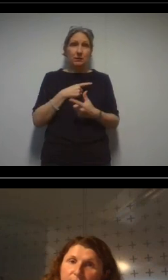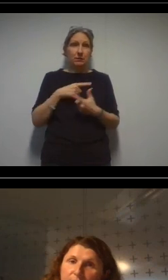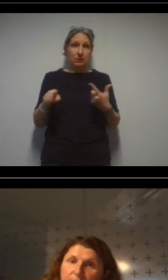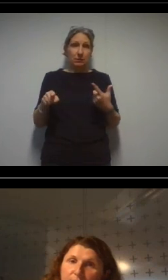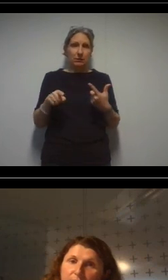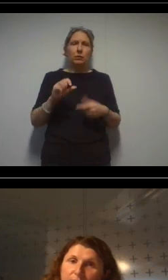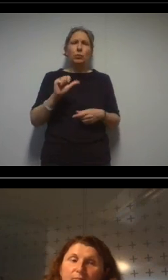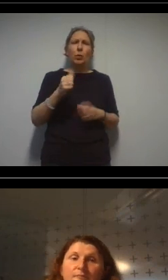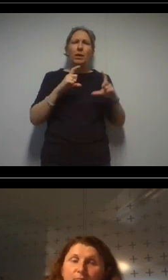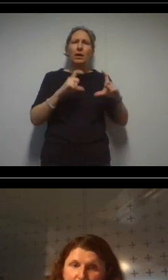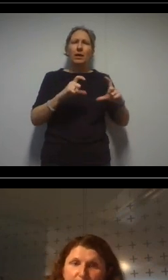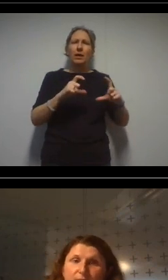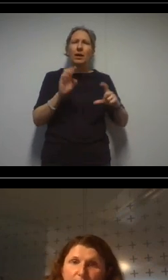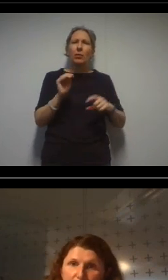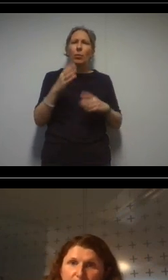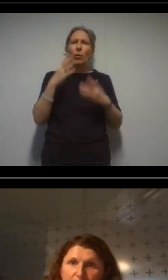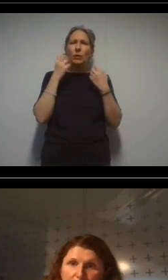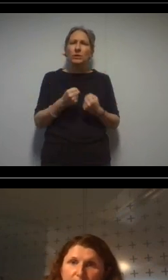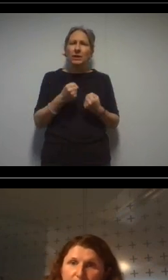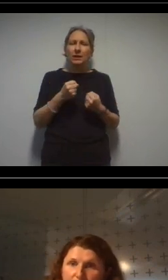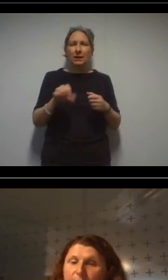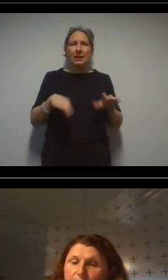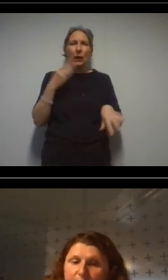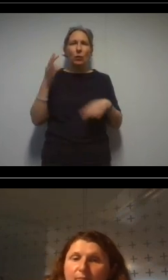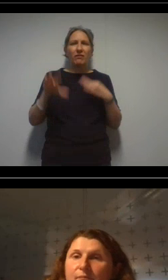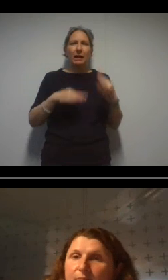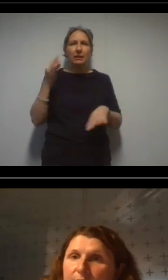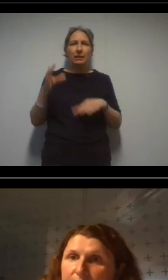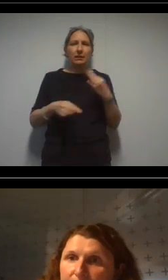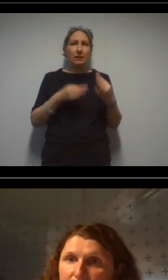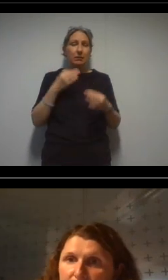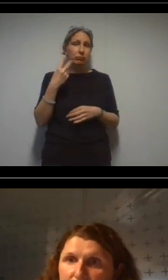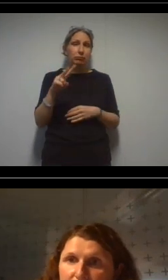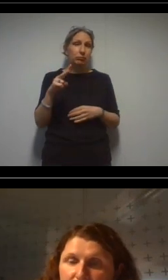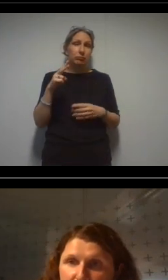bulle bleu foncé sur tout ce qui est découverte de l'univers professionnel.